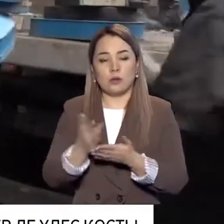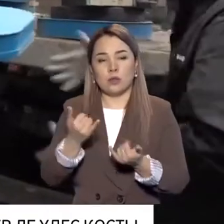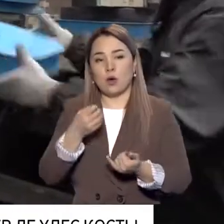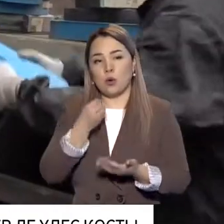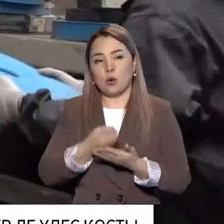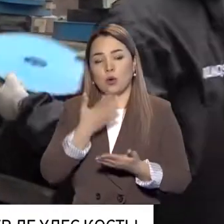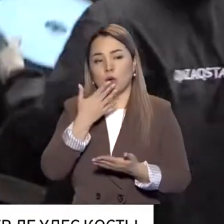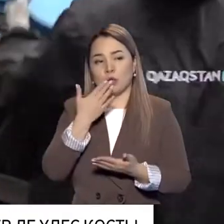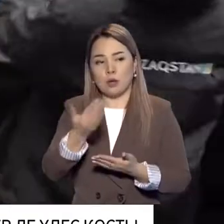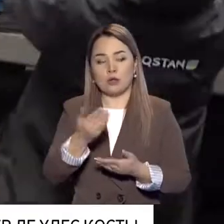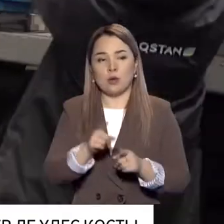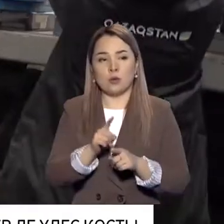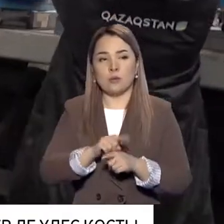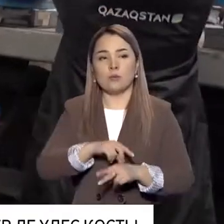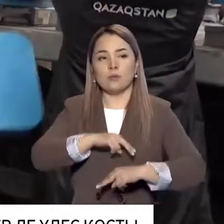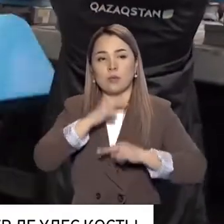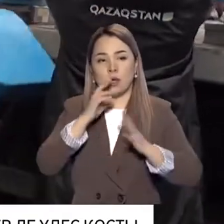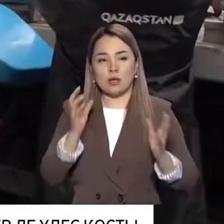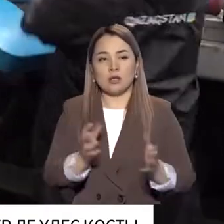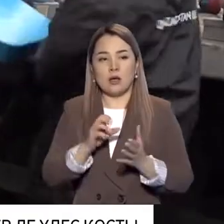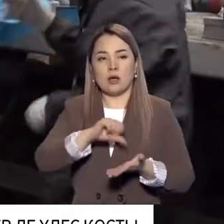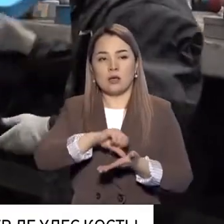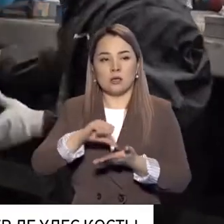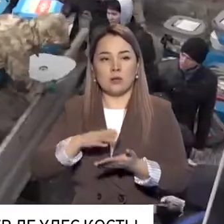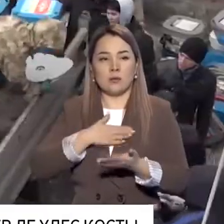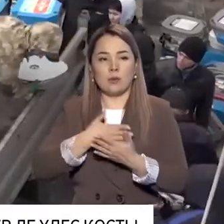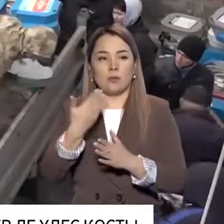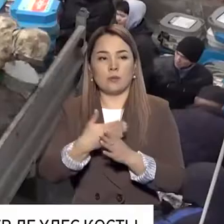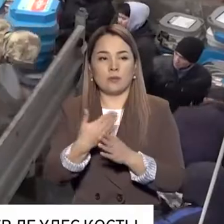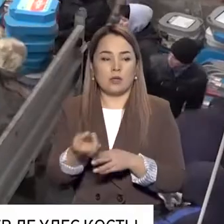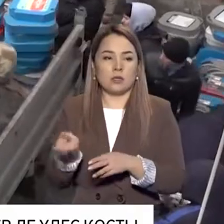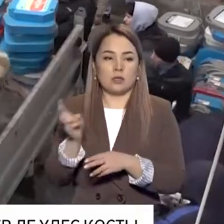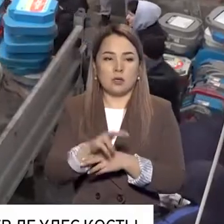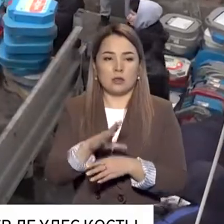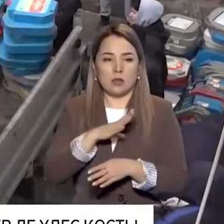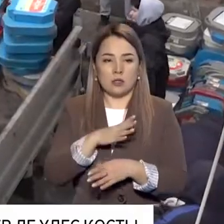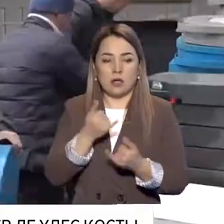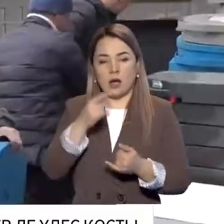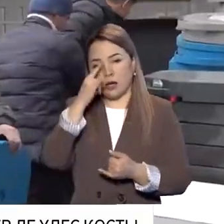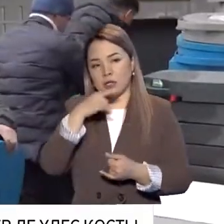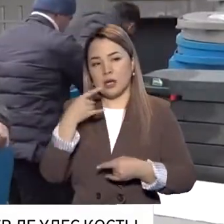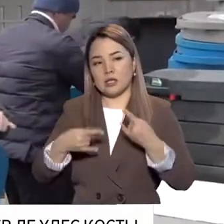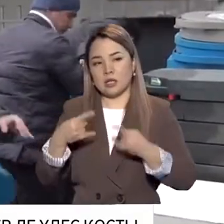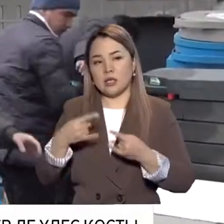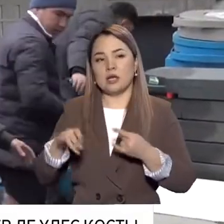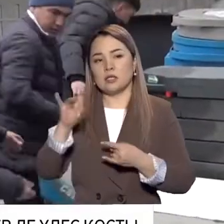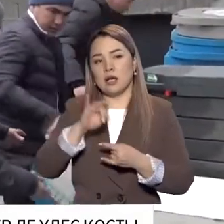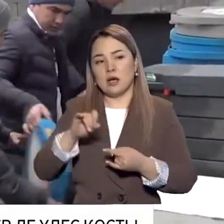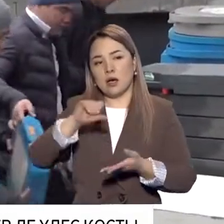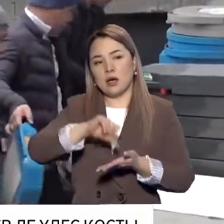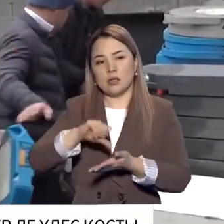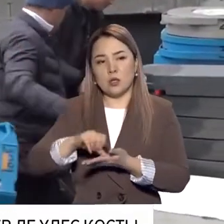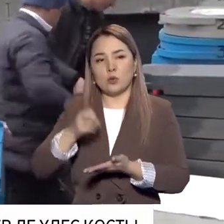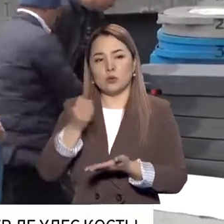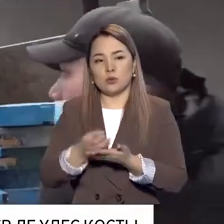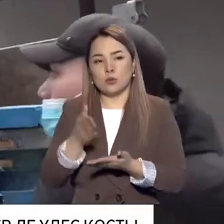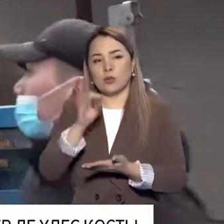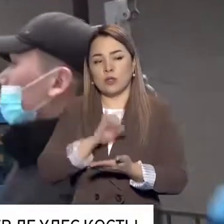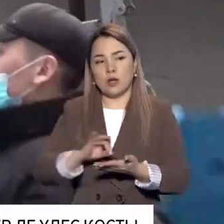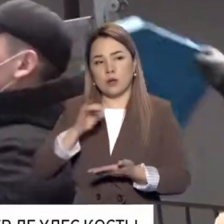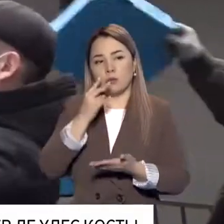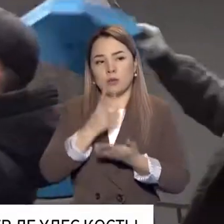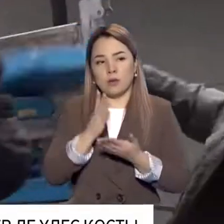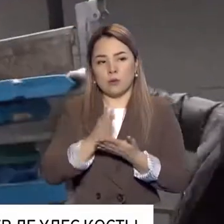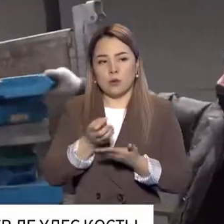ұлттық құндылықтарымызға бейжай қарамайтын еріктілер қосылды. Қазақ телевизиясының тарихына қатысты бүкіл құнды дүние